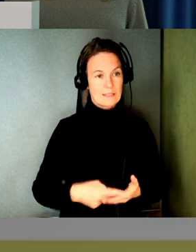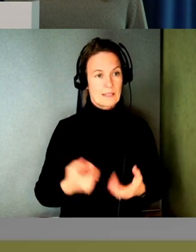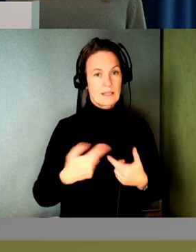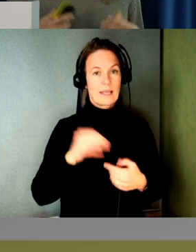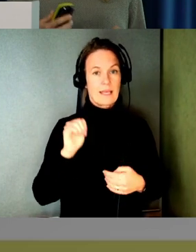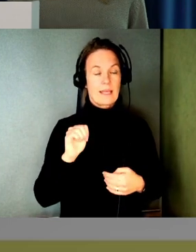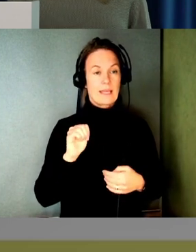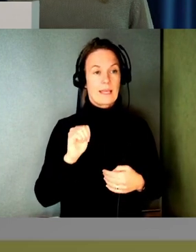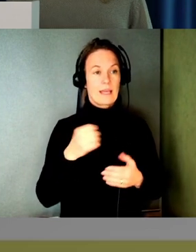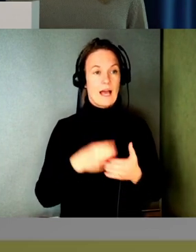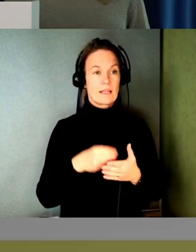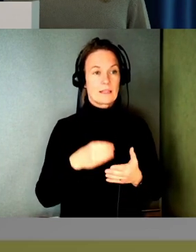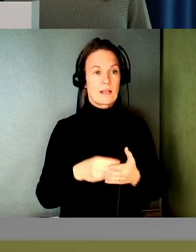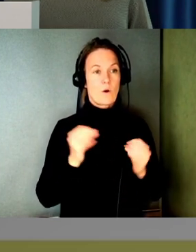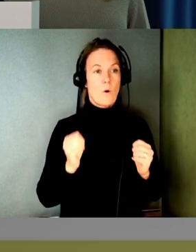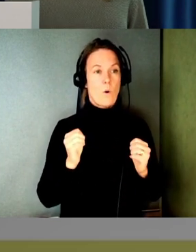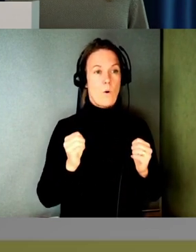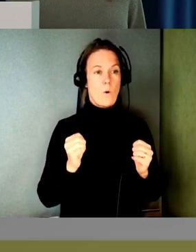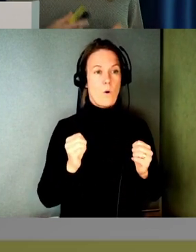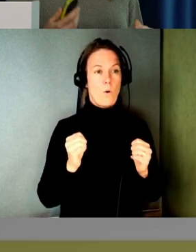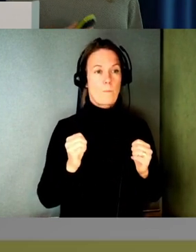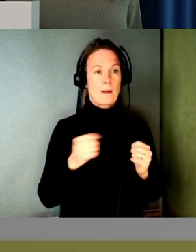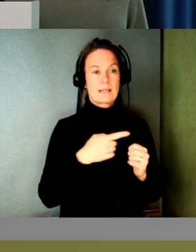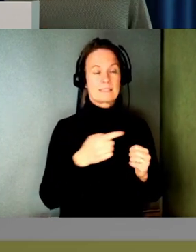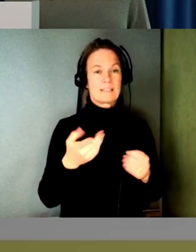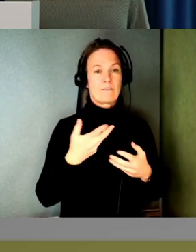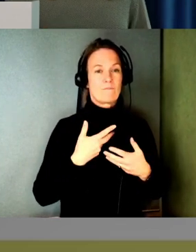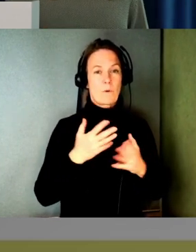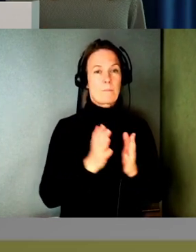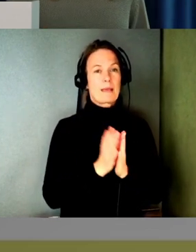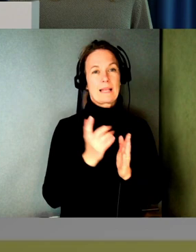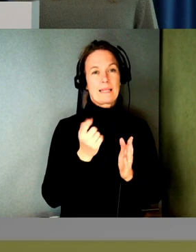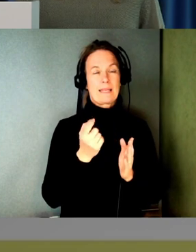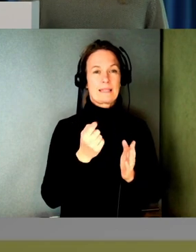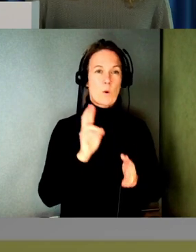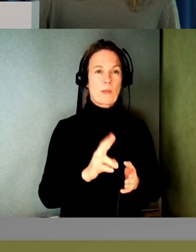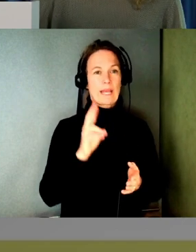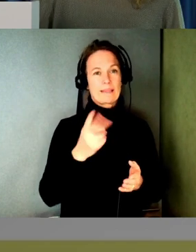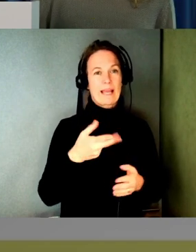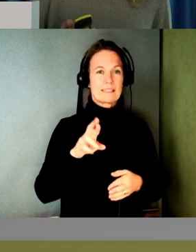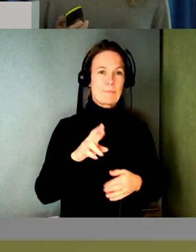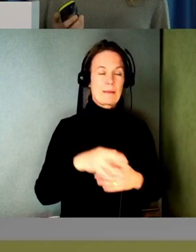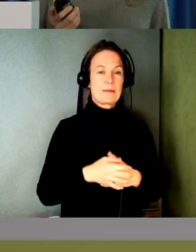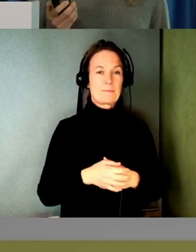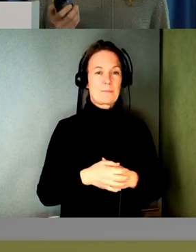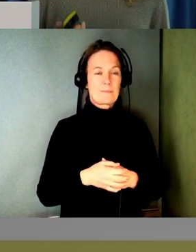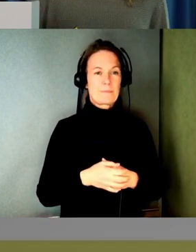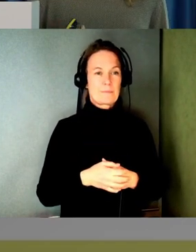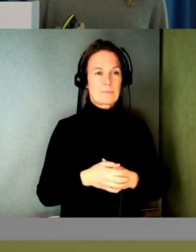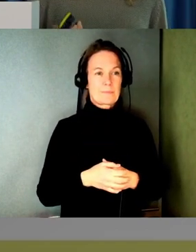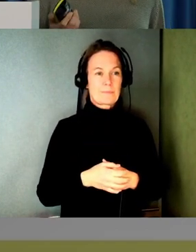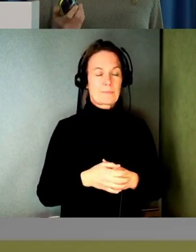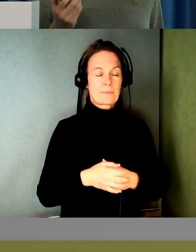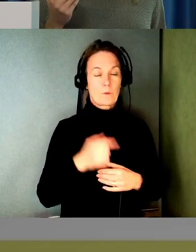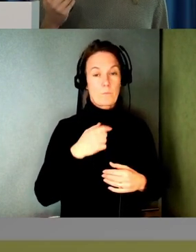och förhoppningsvis så har ni fått med er ett Tänk också lite konkreta exempel eh så för att kort